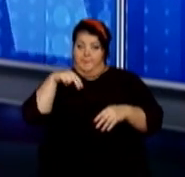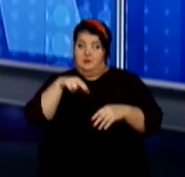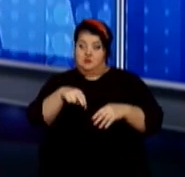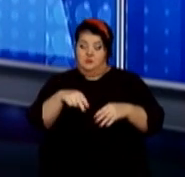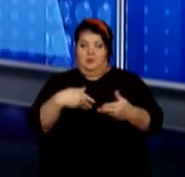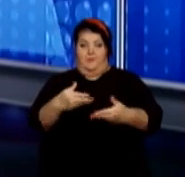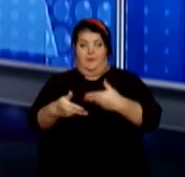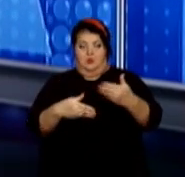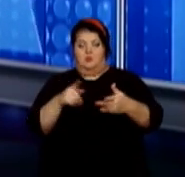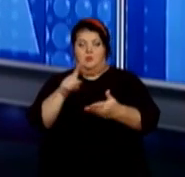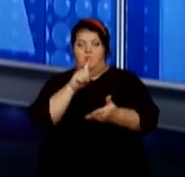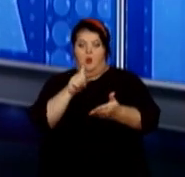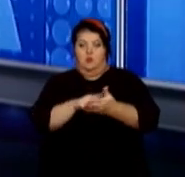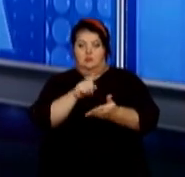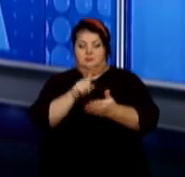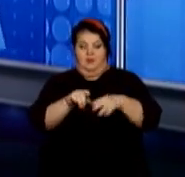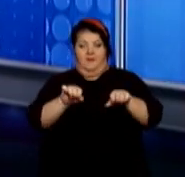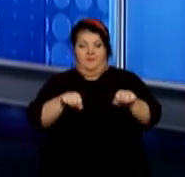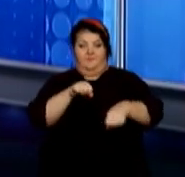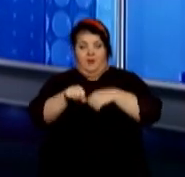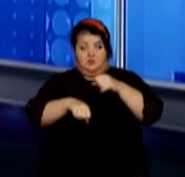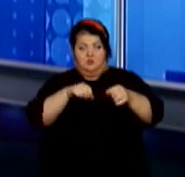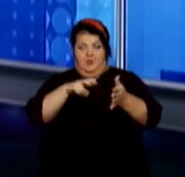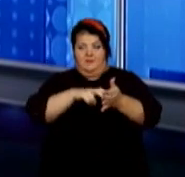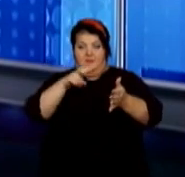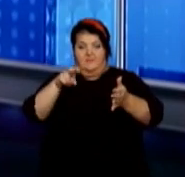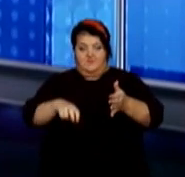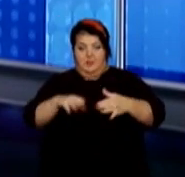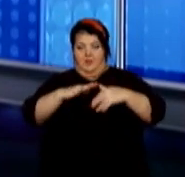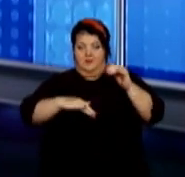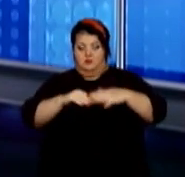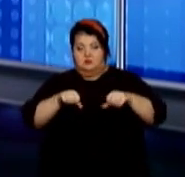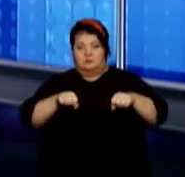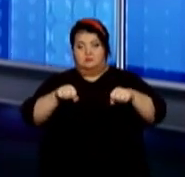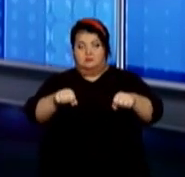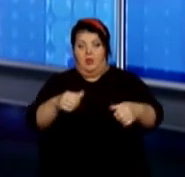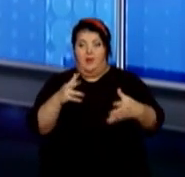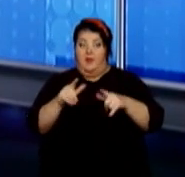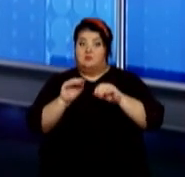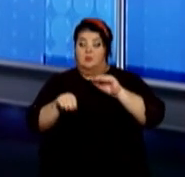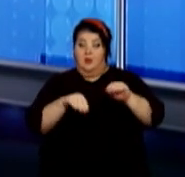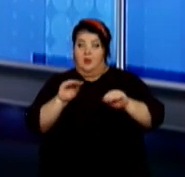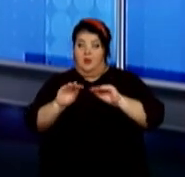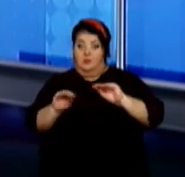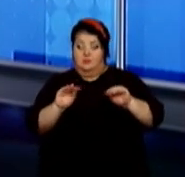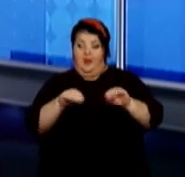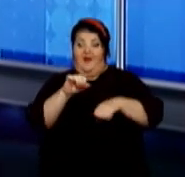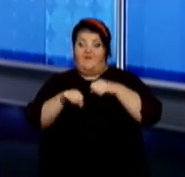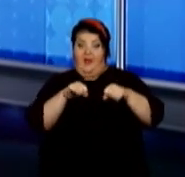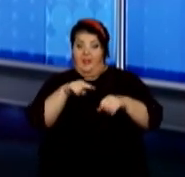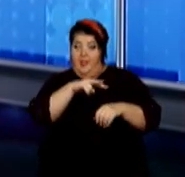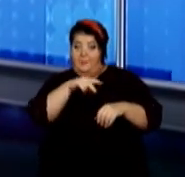велопереїзду, там обов'язково потрібно встати з велосипеда і вручну його перевести. Якщо облаштовано велопереїздом, то